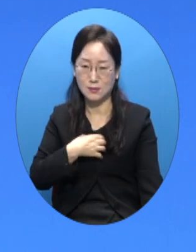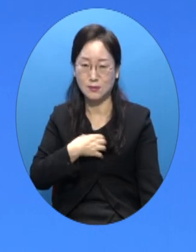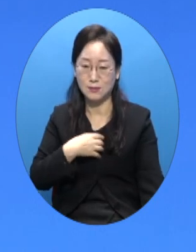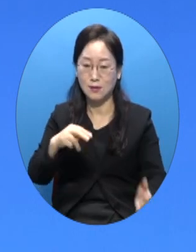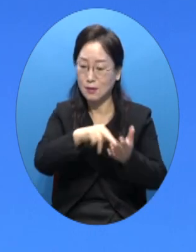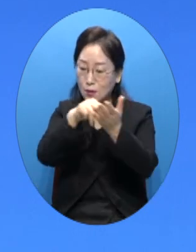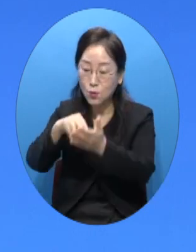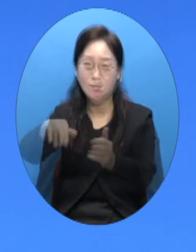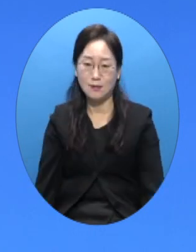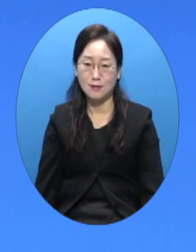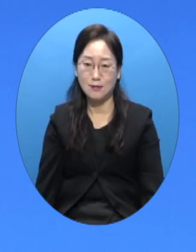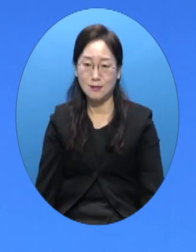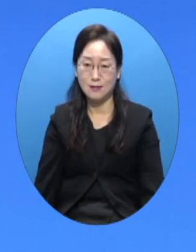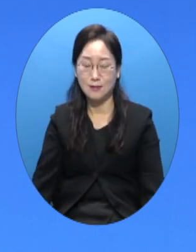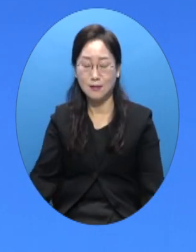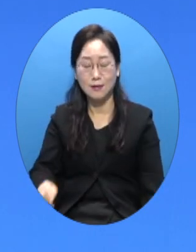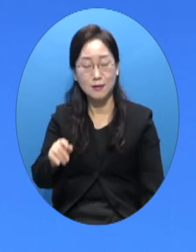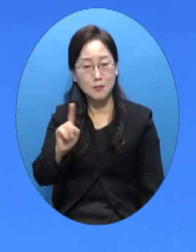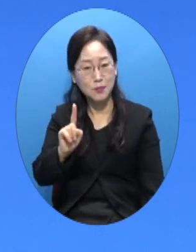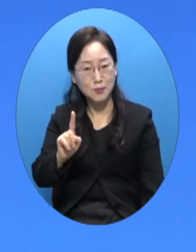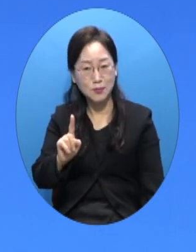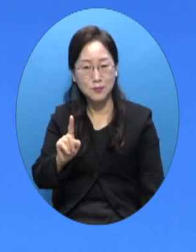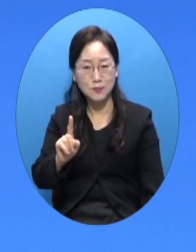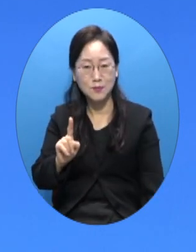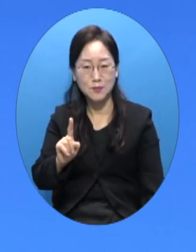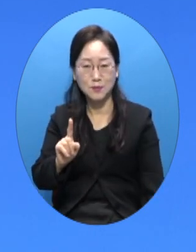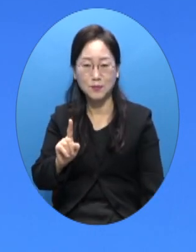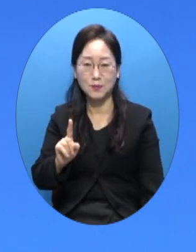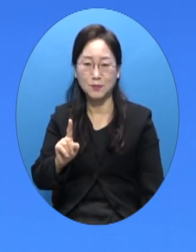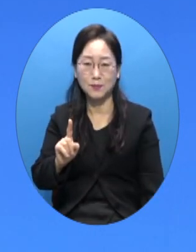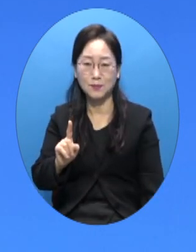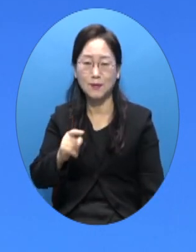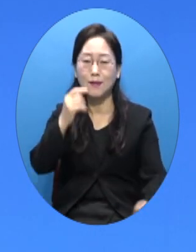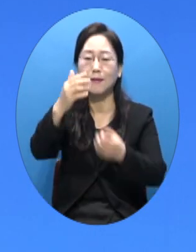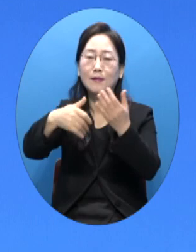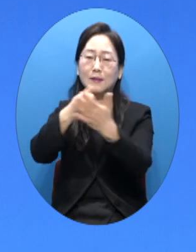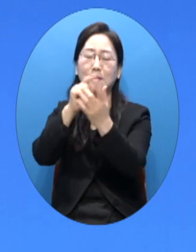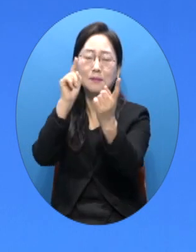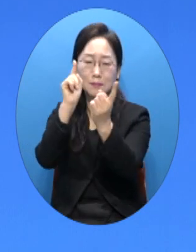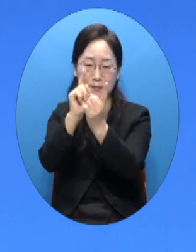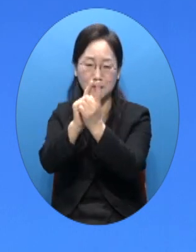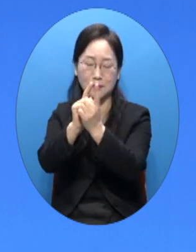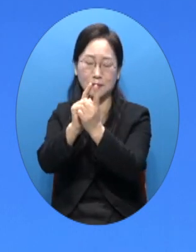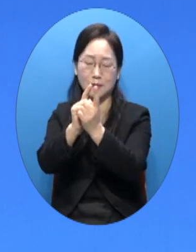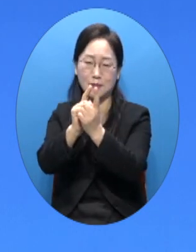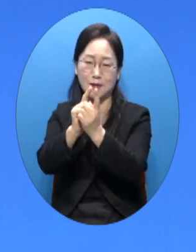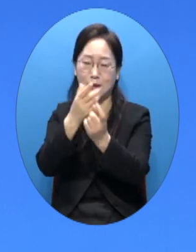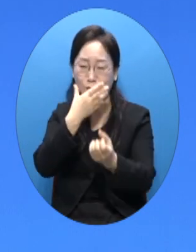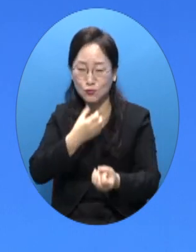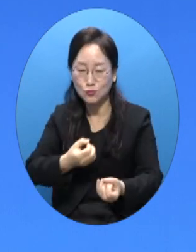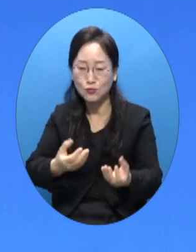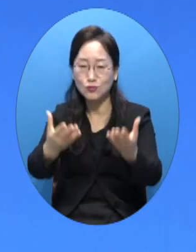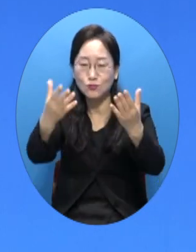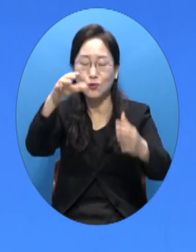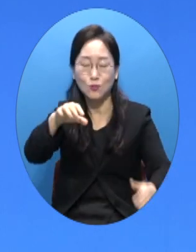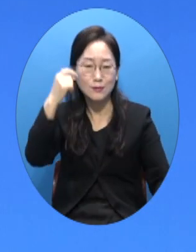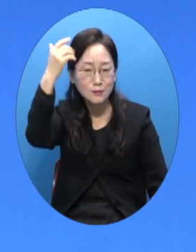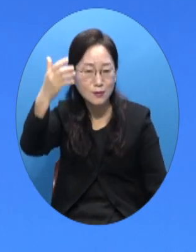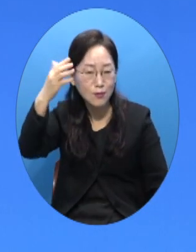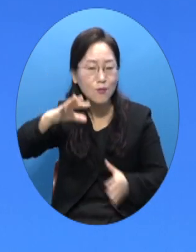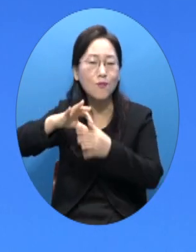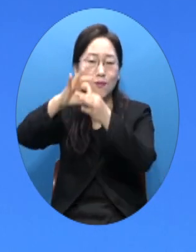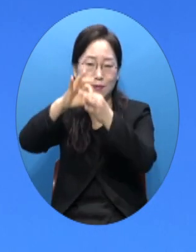외로운 환경이지만 반면에 또한 하나님을 만날 수 있는 축복의 자리 영적인 자리인